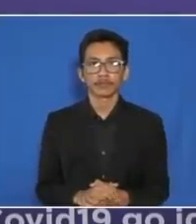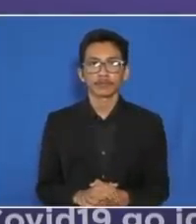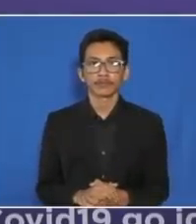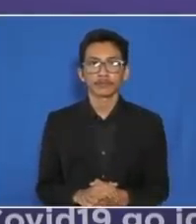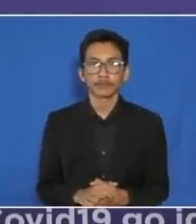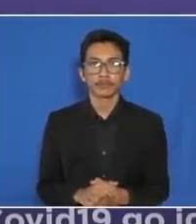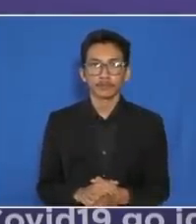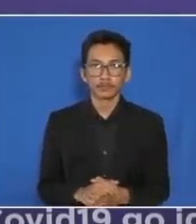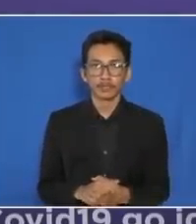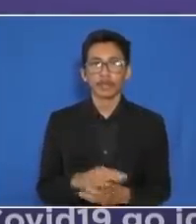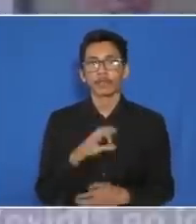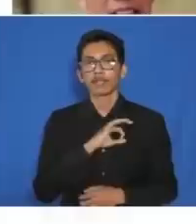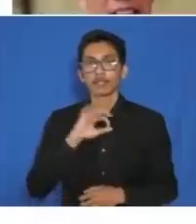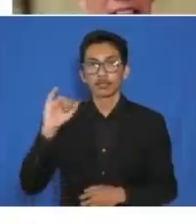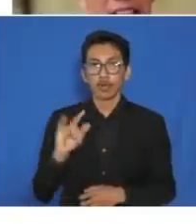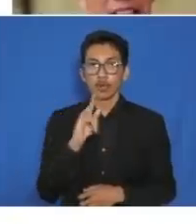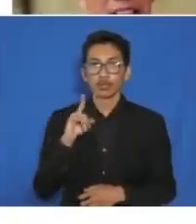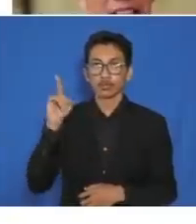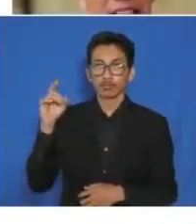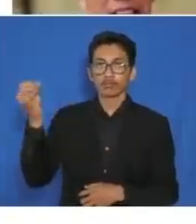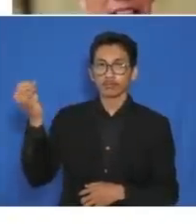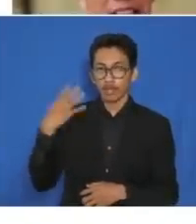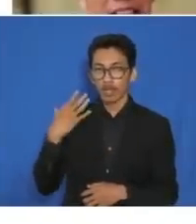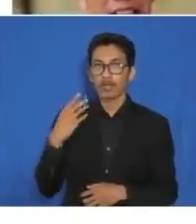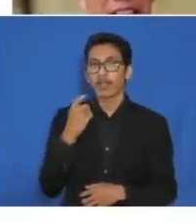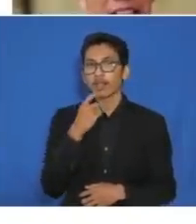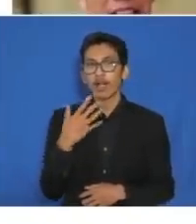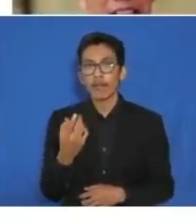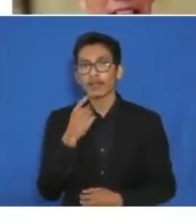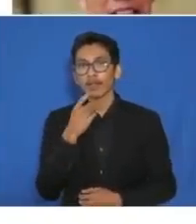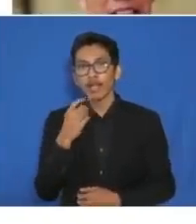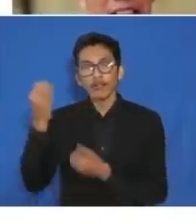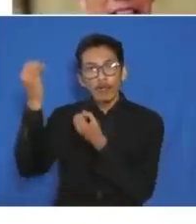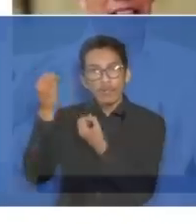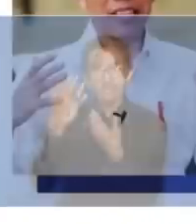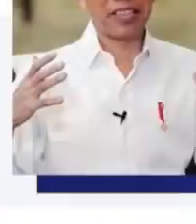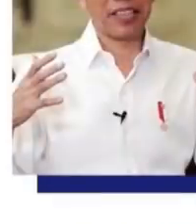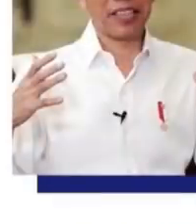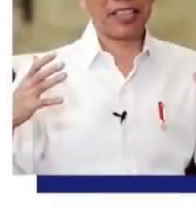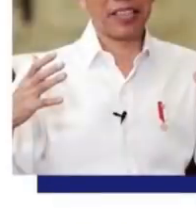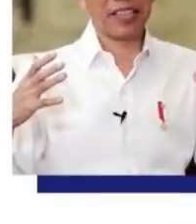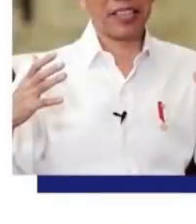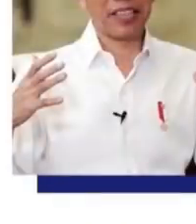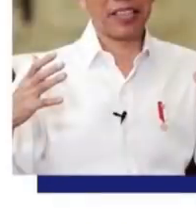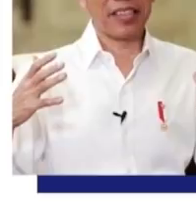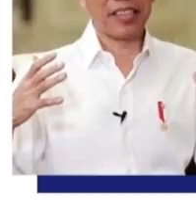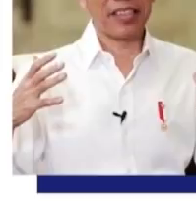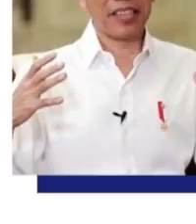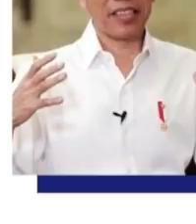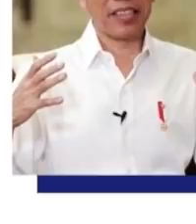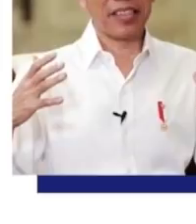dengan arahan presiden mengenai keterbukaan informasi dan data yang diintegrasikan